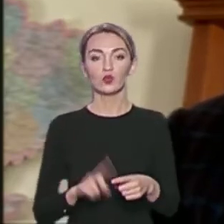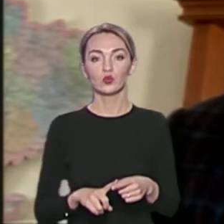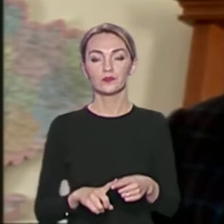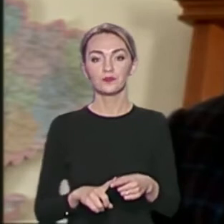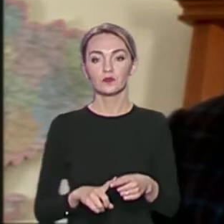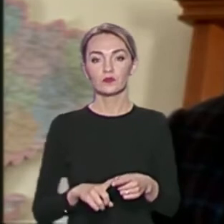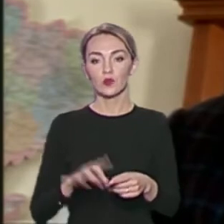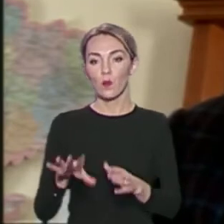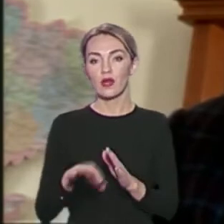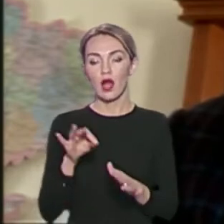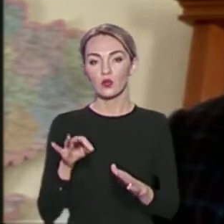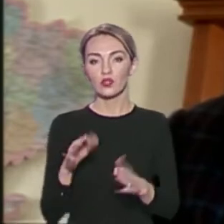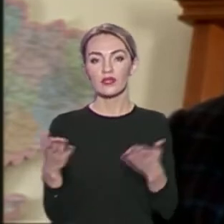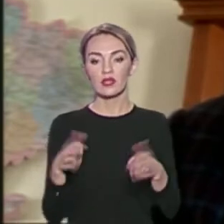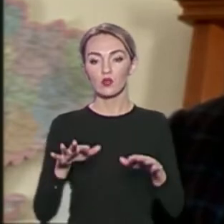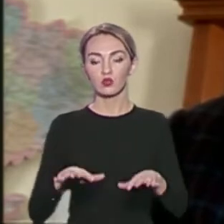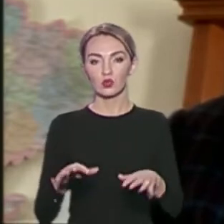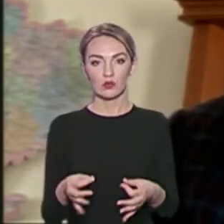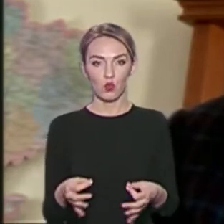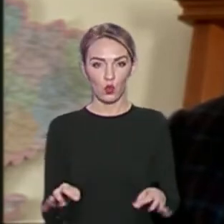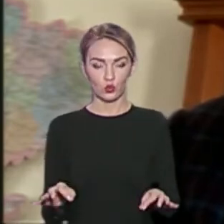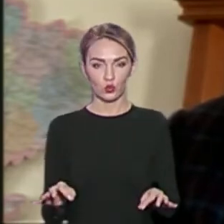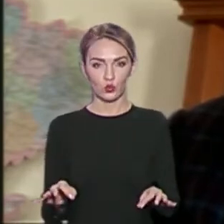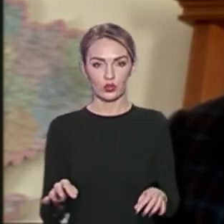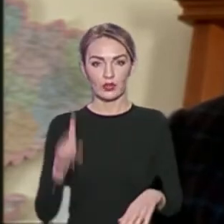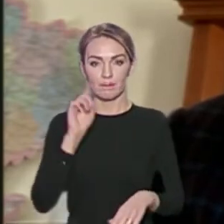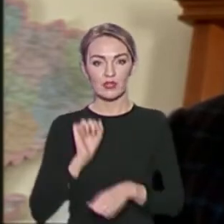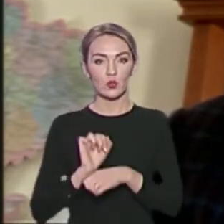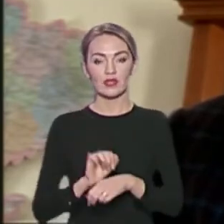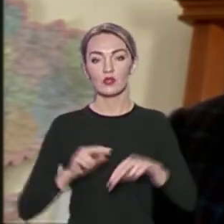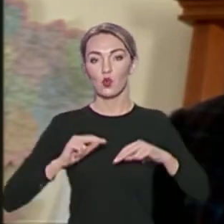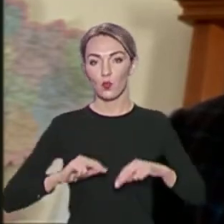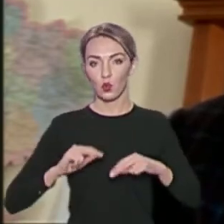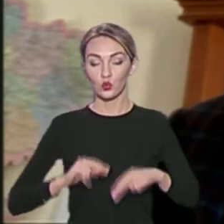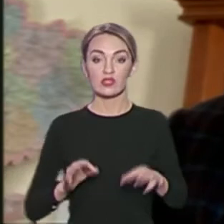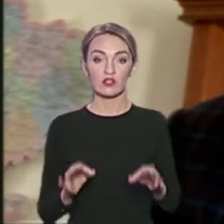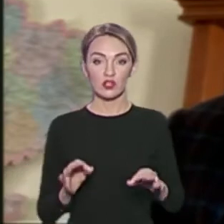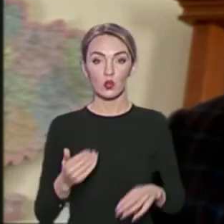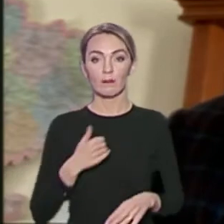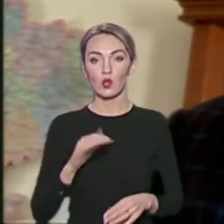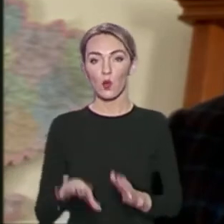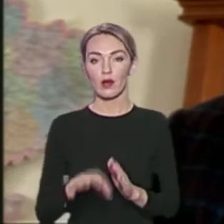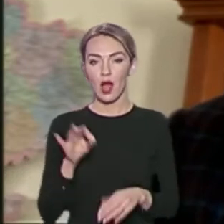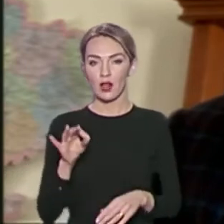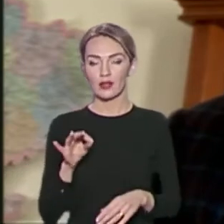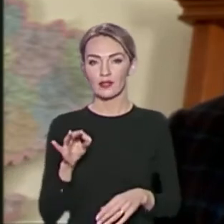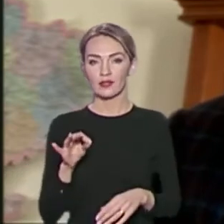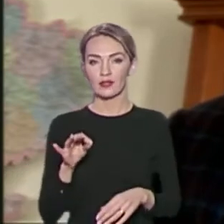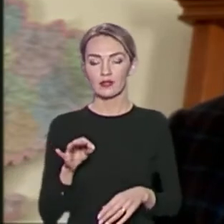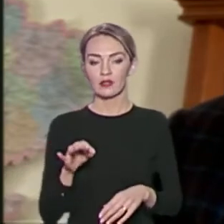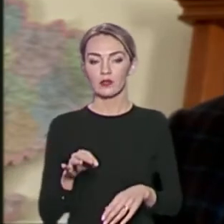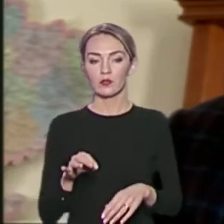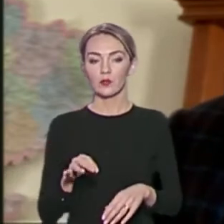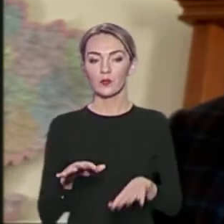навіть обираючи, які пункти пропуску тимчасово призупинити роботу, то, звичайно, ми обрали ті пункти, які